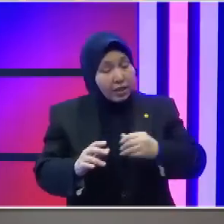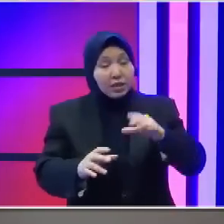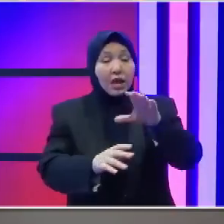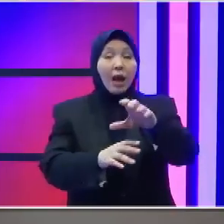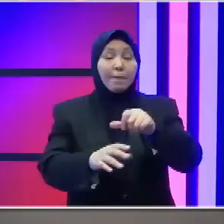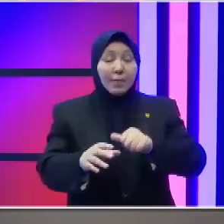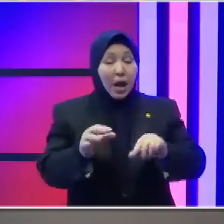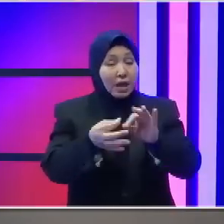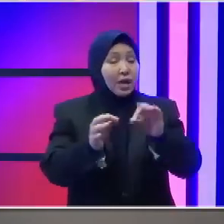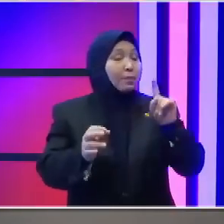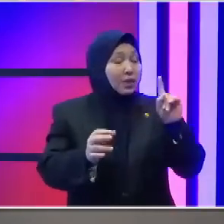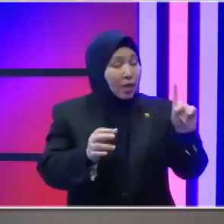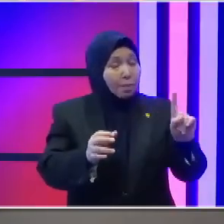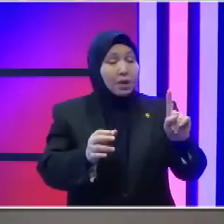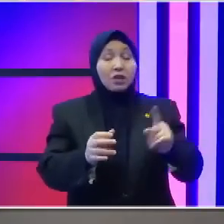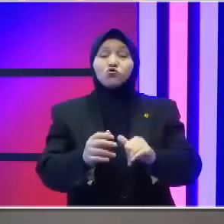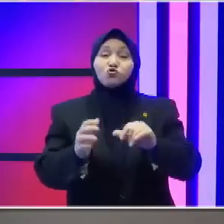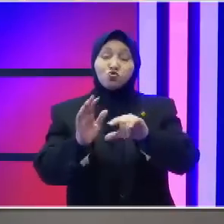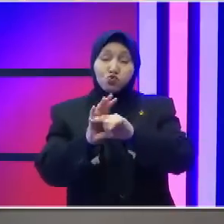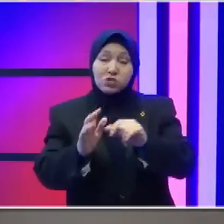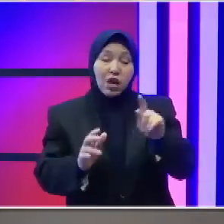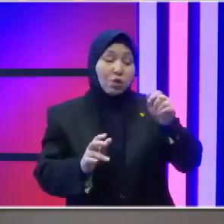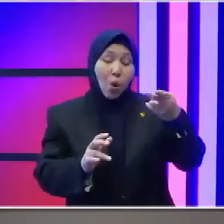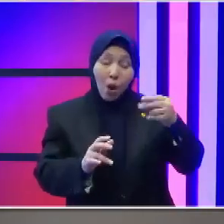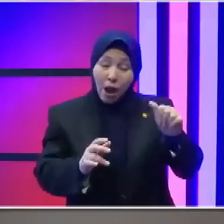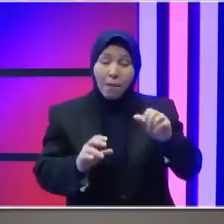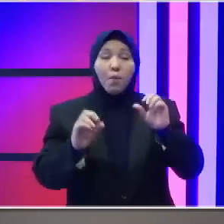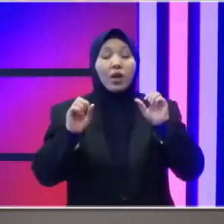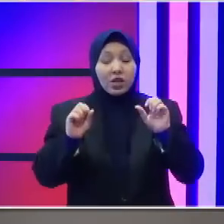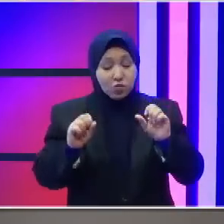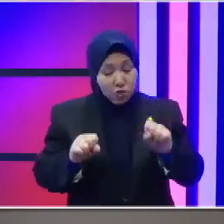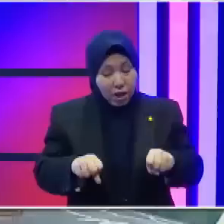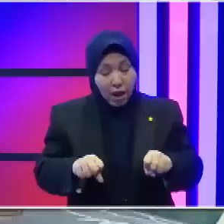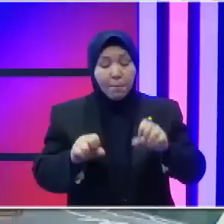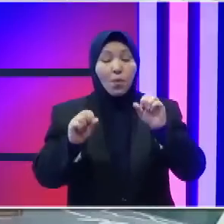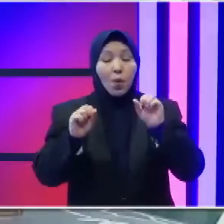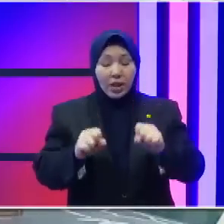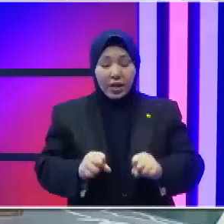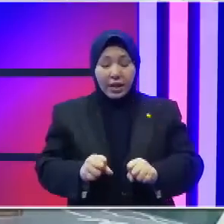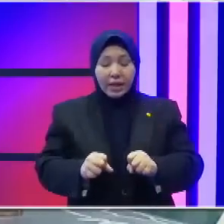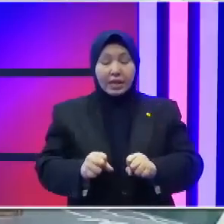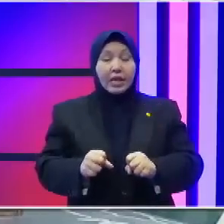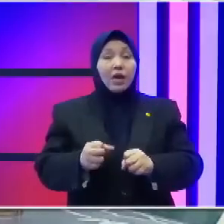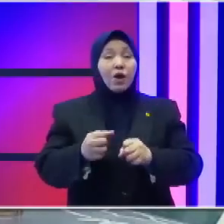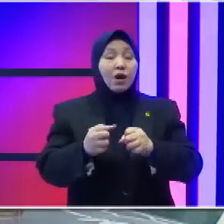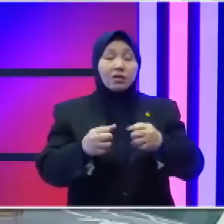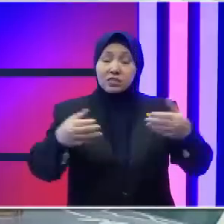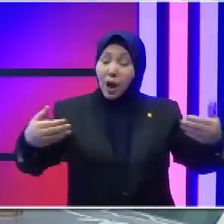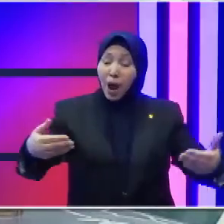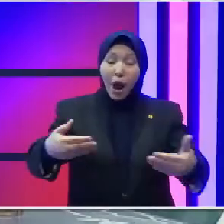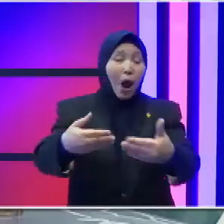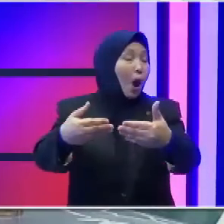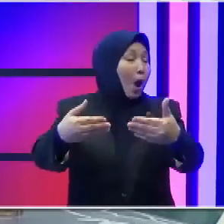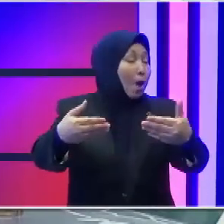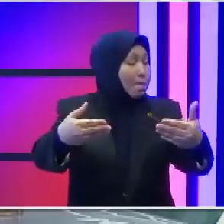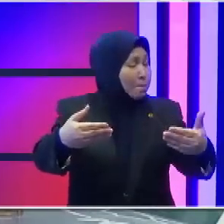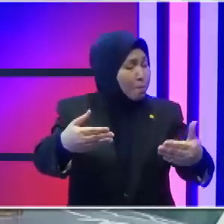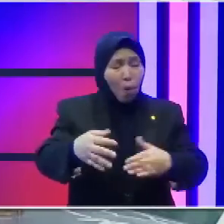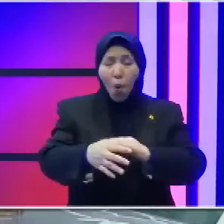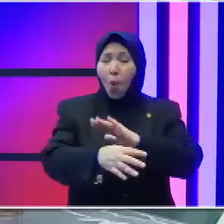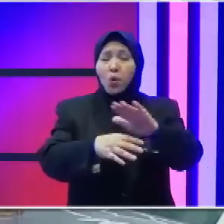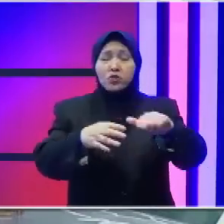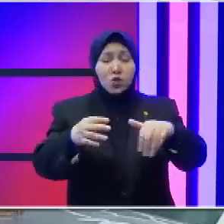surah Taha. Taha. Ataupun boleh juga yang kedua diwasalkan semua, disambung semua. Akhir